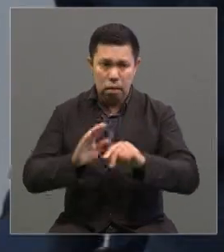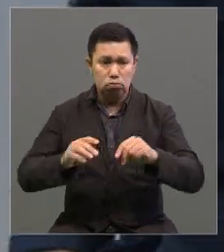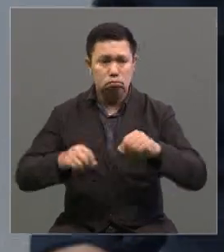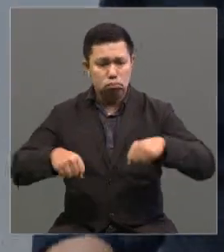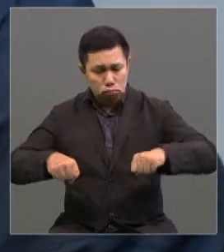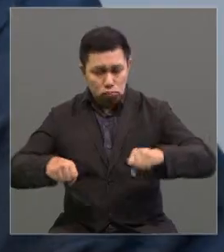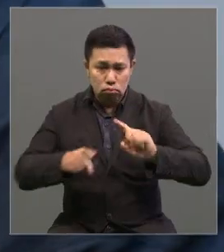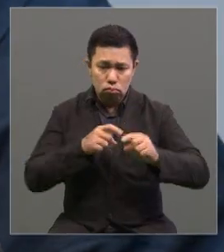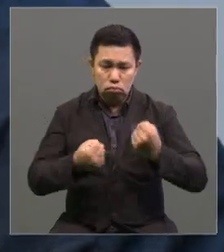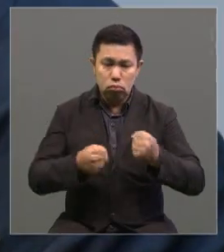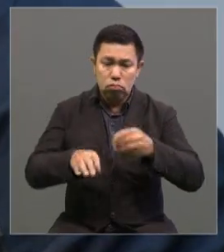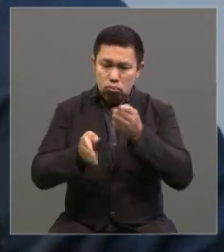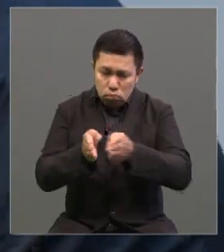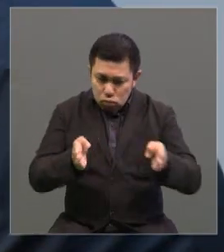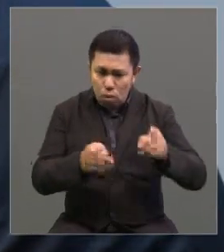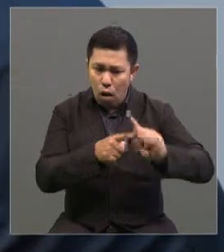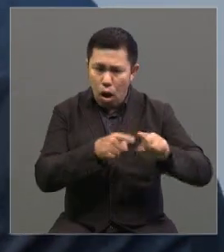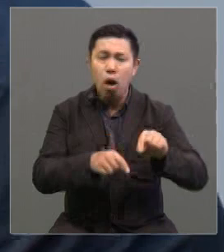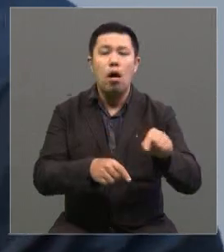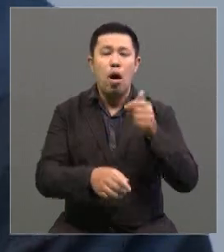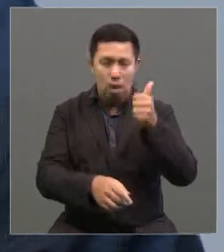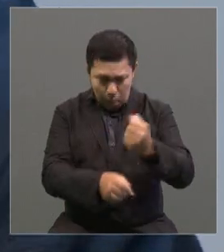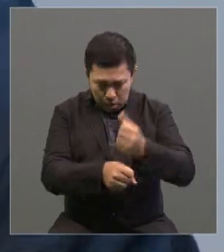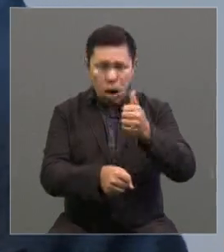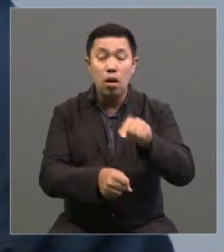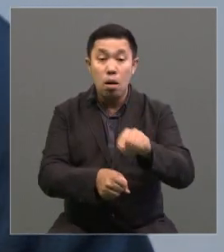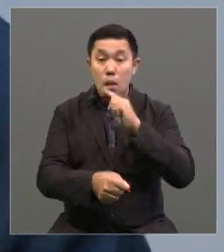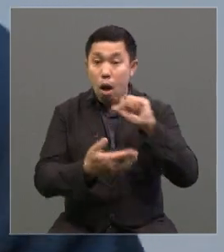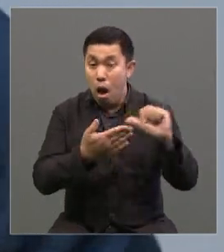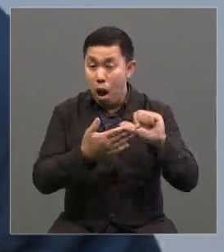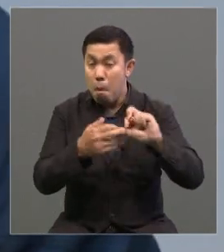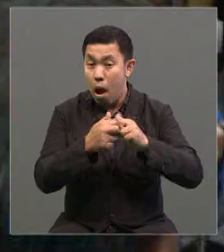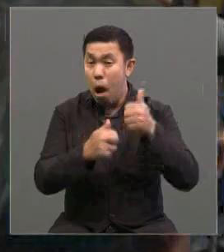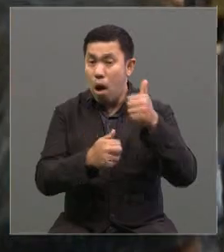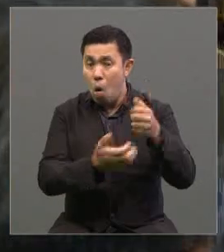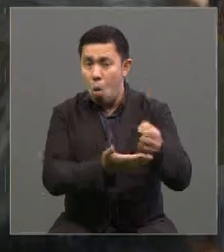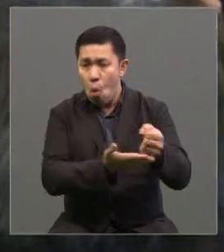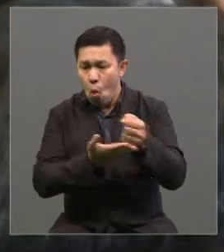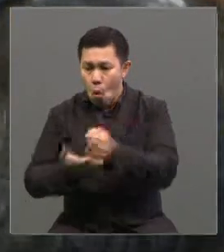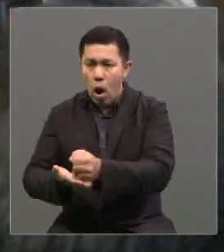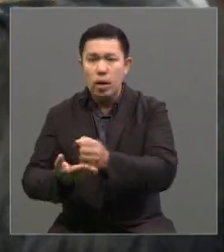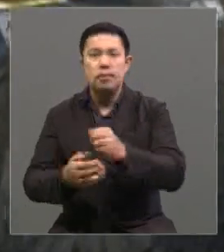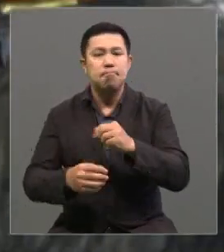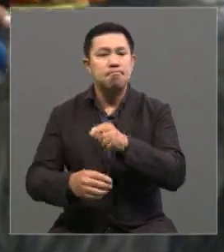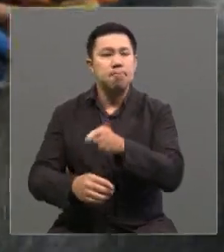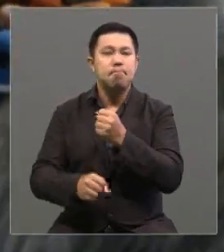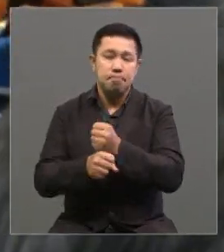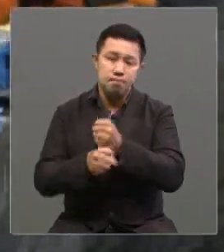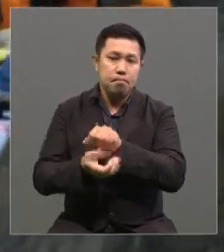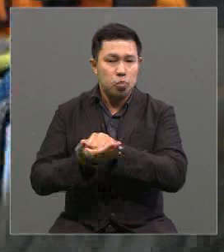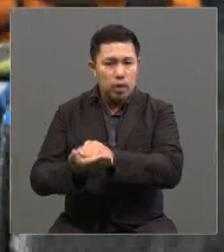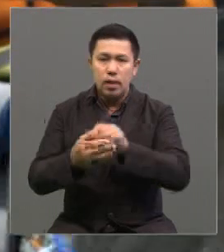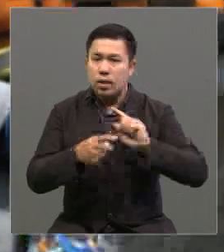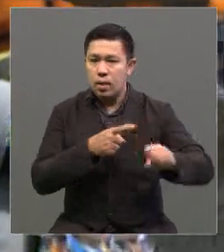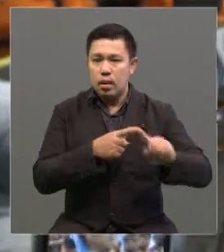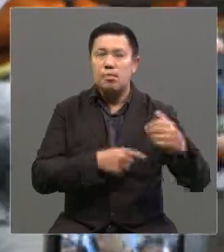ภาพและมีจุดจอดรถที่ได้มาตรฐานหากสามารถแก้ไขปัญหาได้เชื่อมั่นนะครับว่าจะช่วยสร้างเสริมประสิทธิภาพการให้บริการ